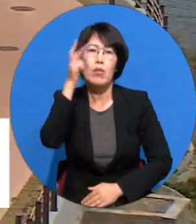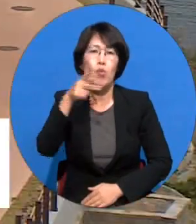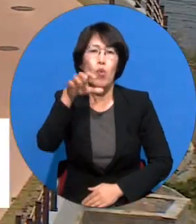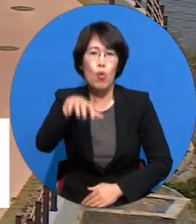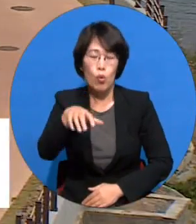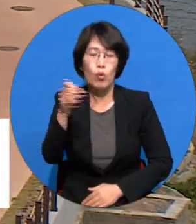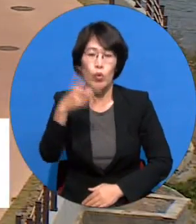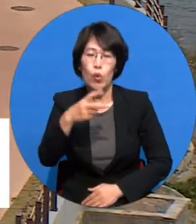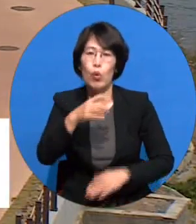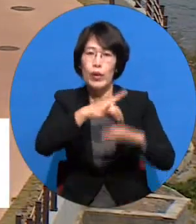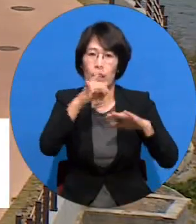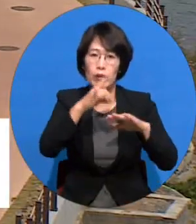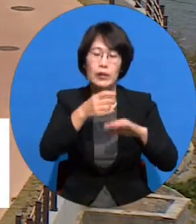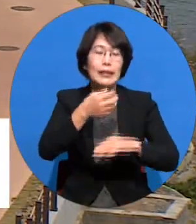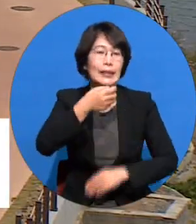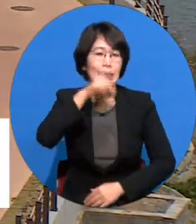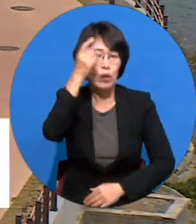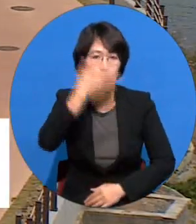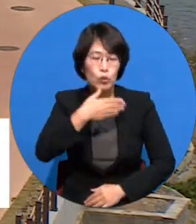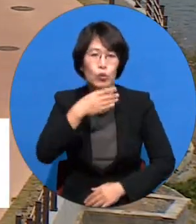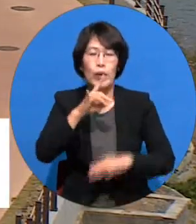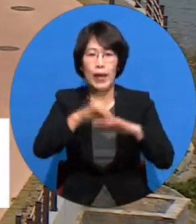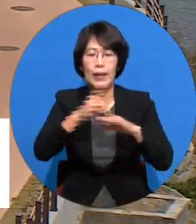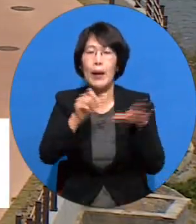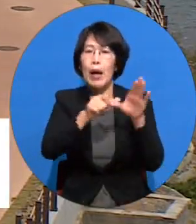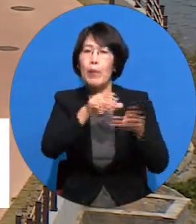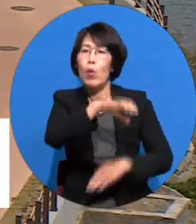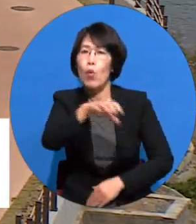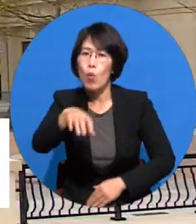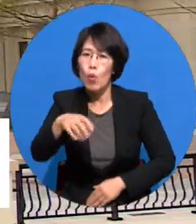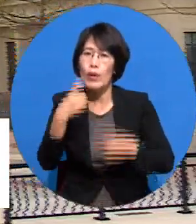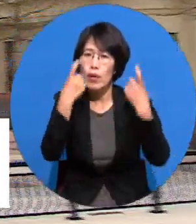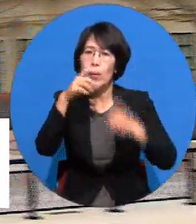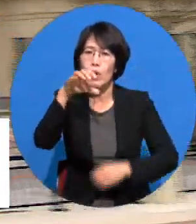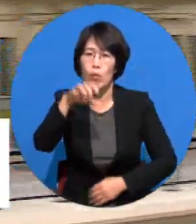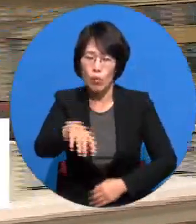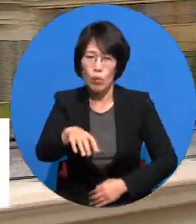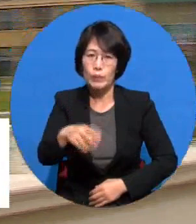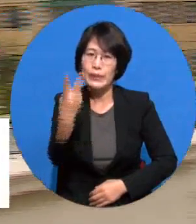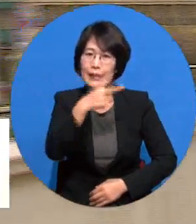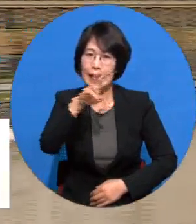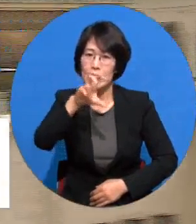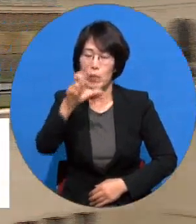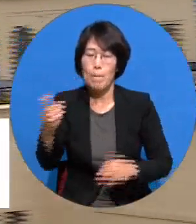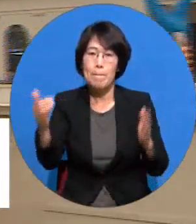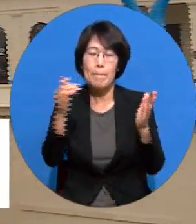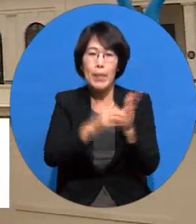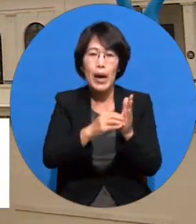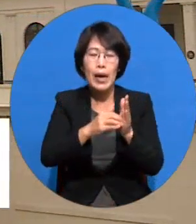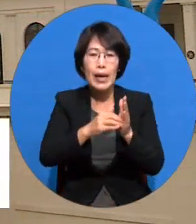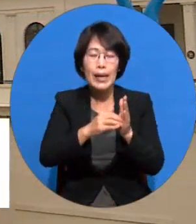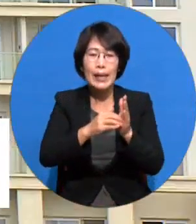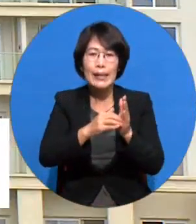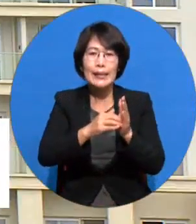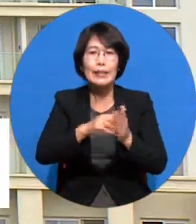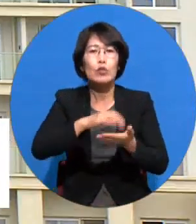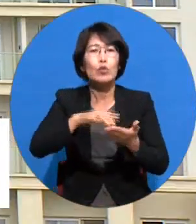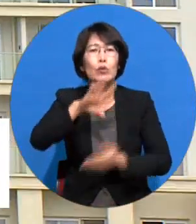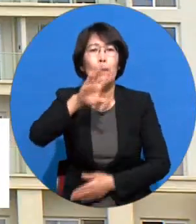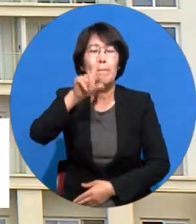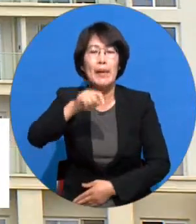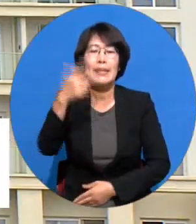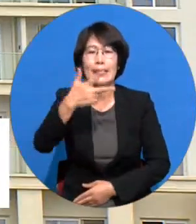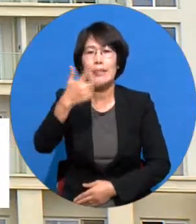비롯해 여수, 고흥, 해남 함평 등의 관광단지에 2025년까지 모두